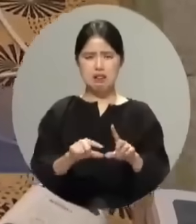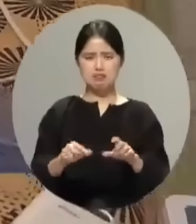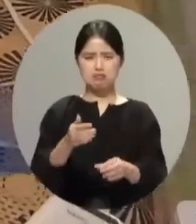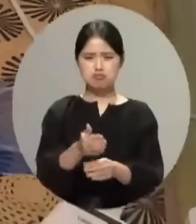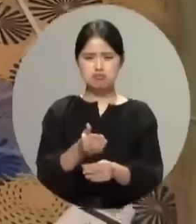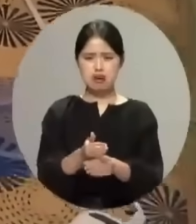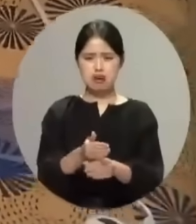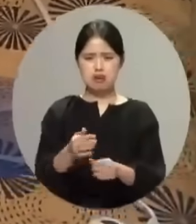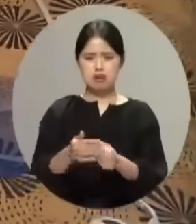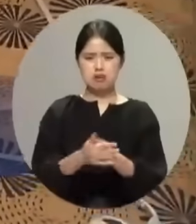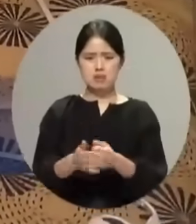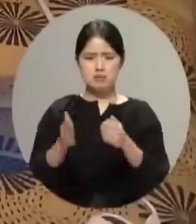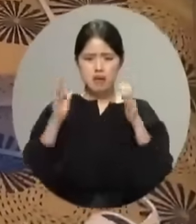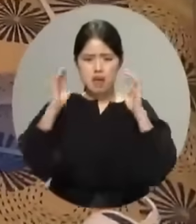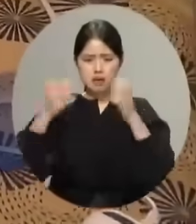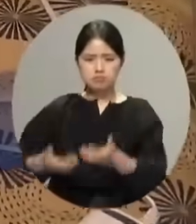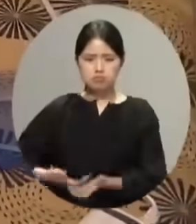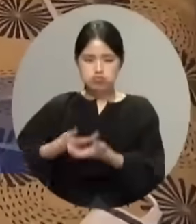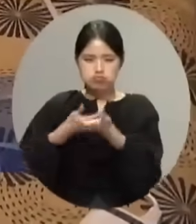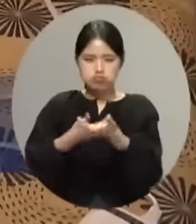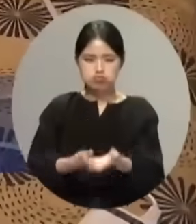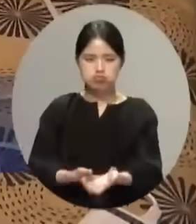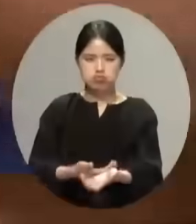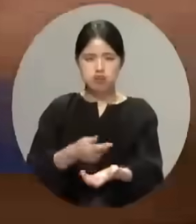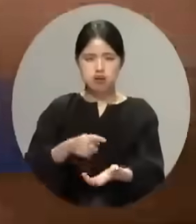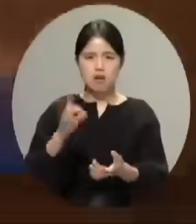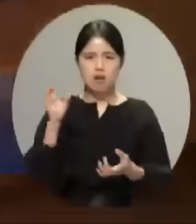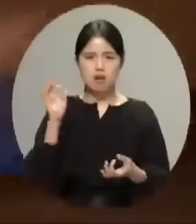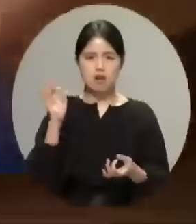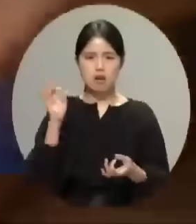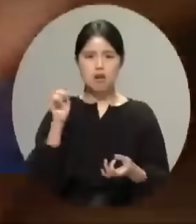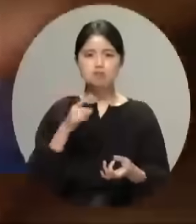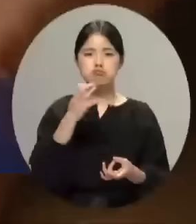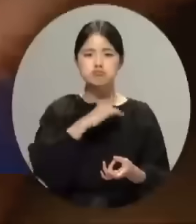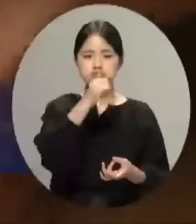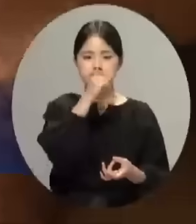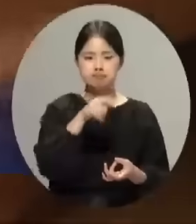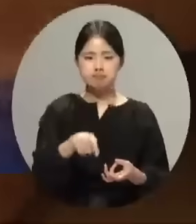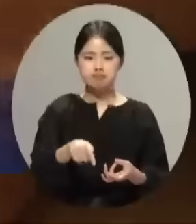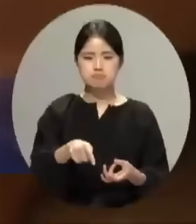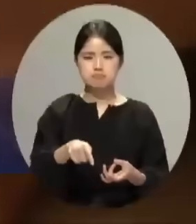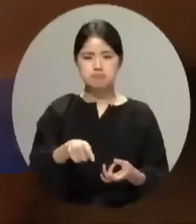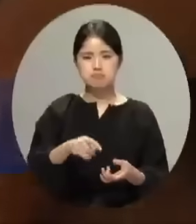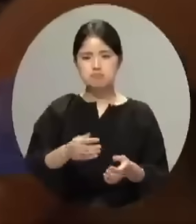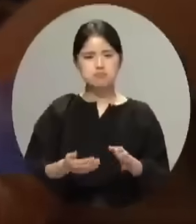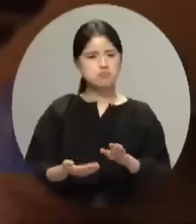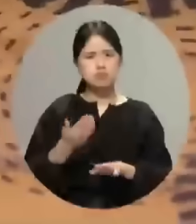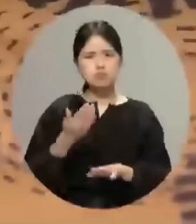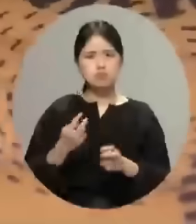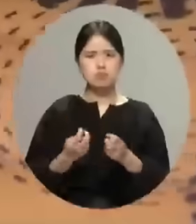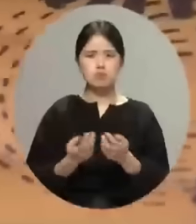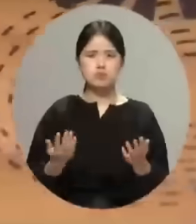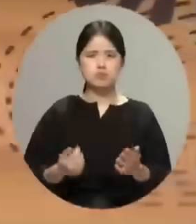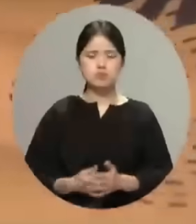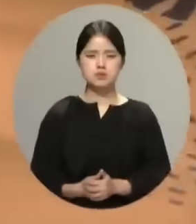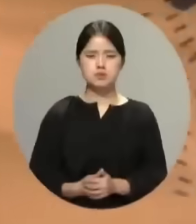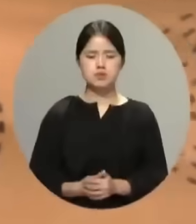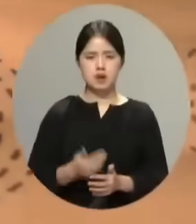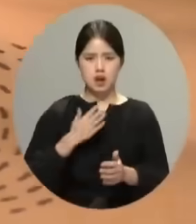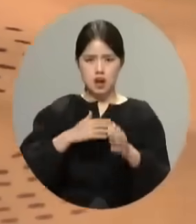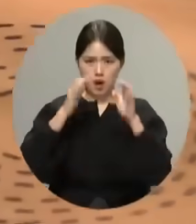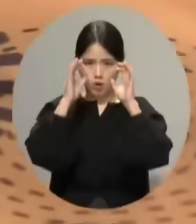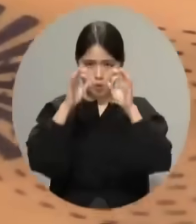뭐 가만히 얘기하고 다 눕혀놓고 뭐든지 하면 되지. 그 회사는 뭐 어떻게 할 수가 없어요. 알고